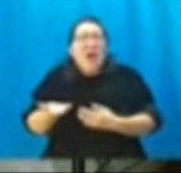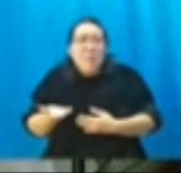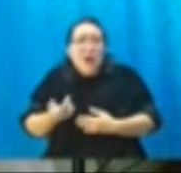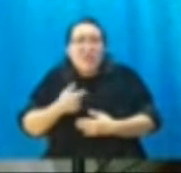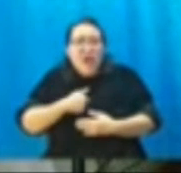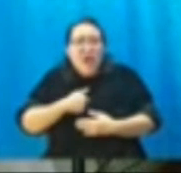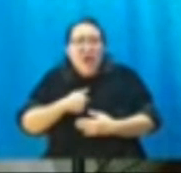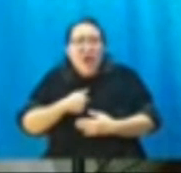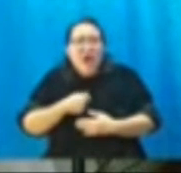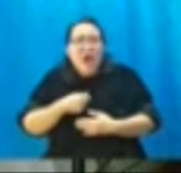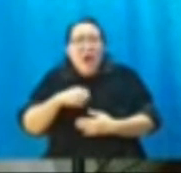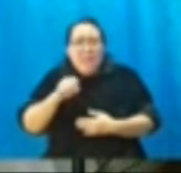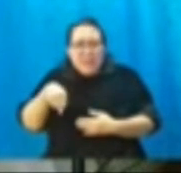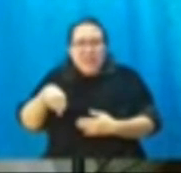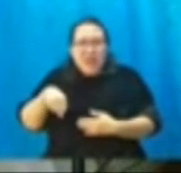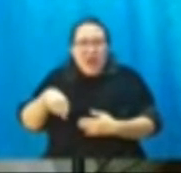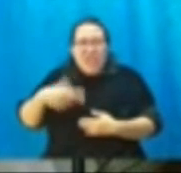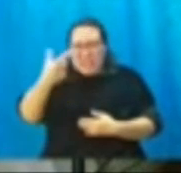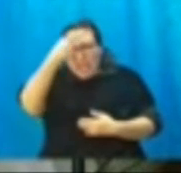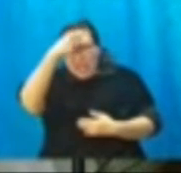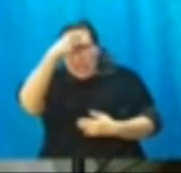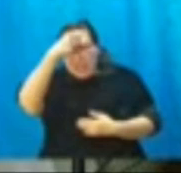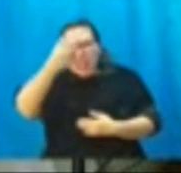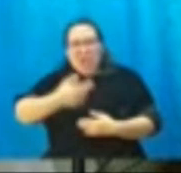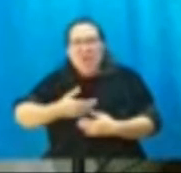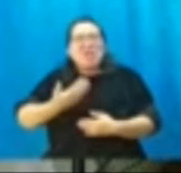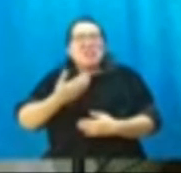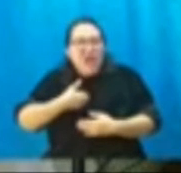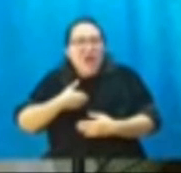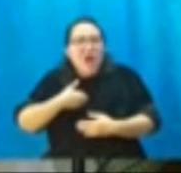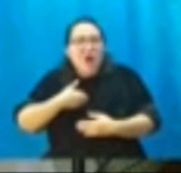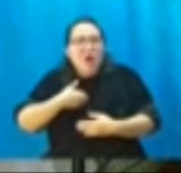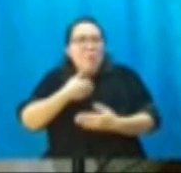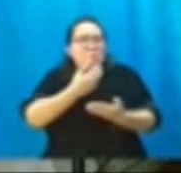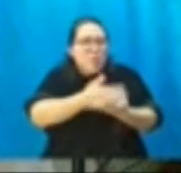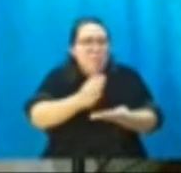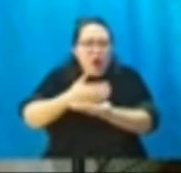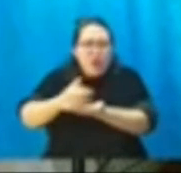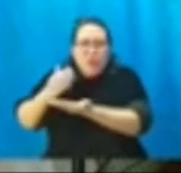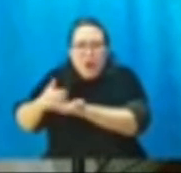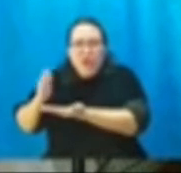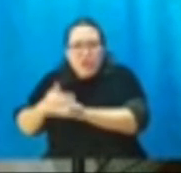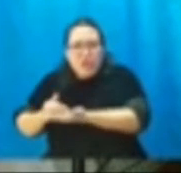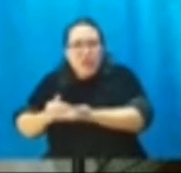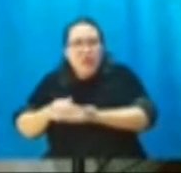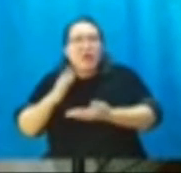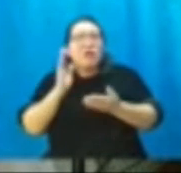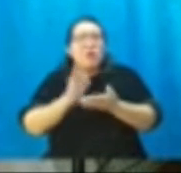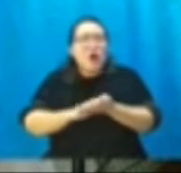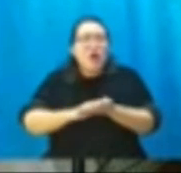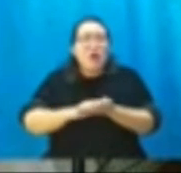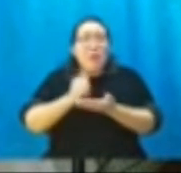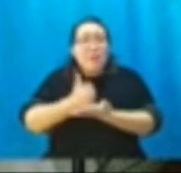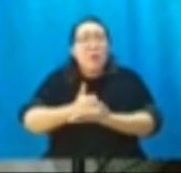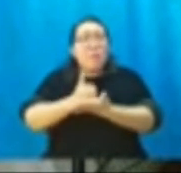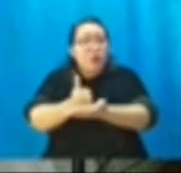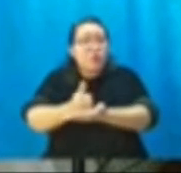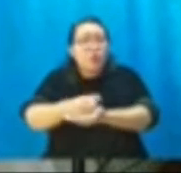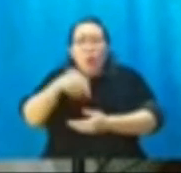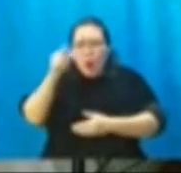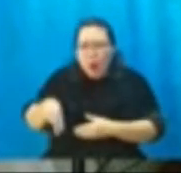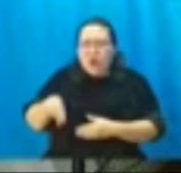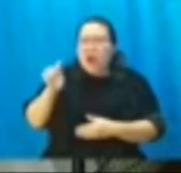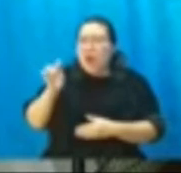sarapan atau belum belum yek Hai belum serta YouTube rumah Tata belum sarapan tapi kan Yesus harus tahu dia begitu